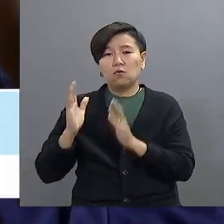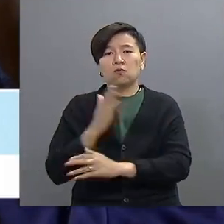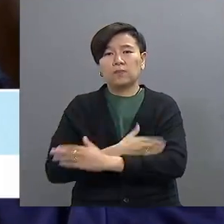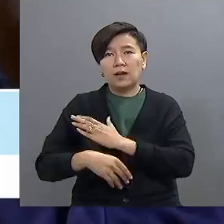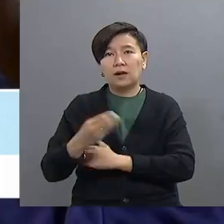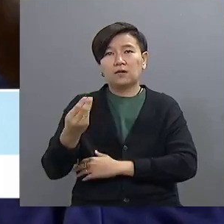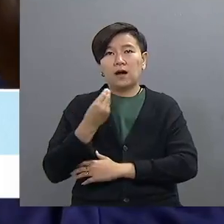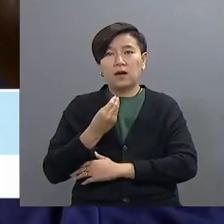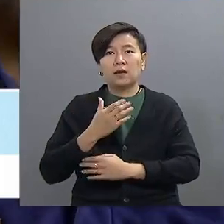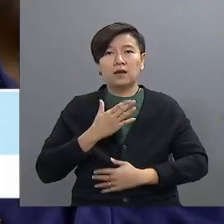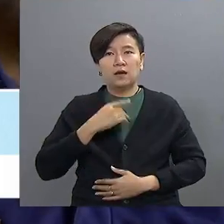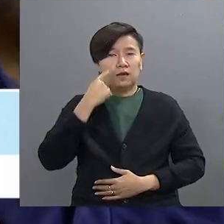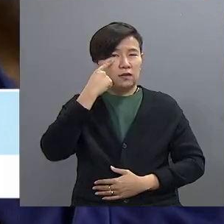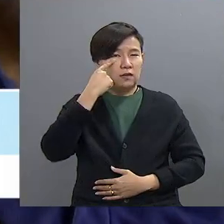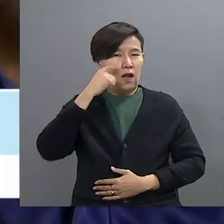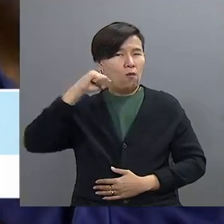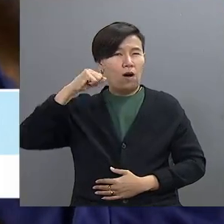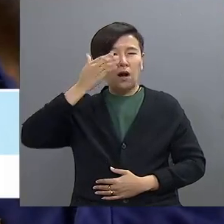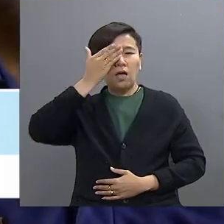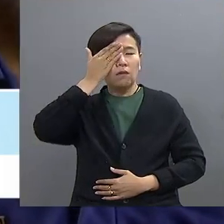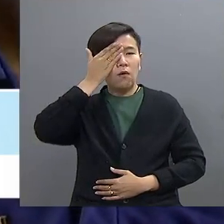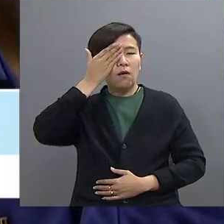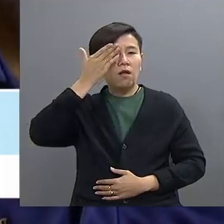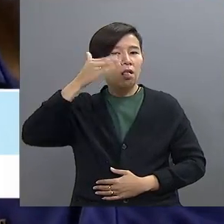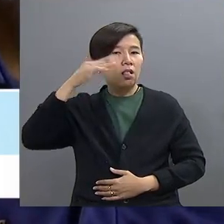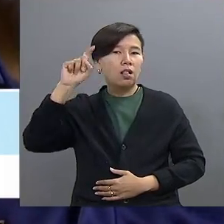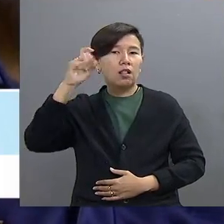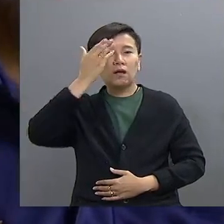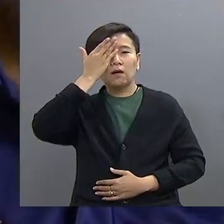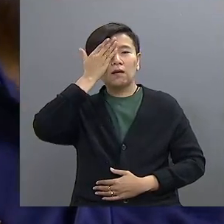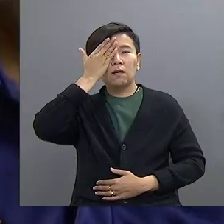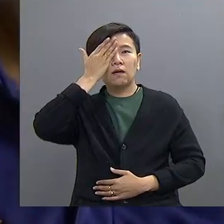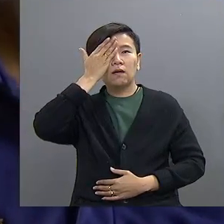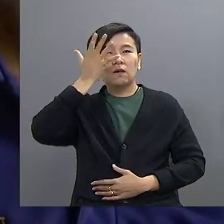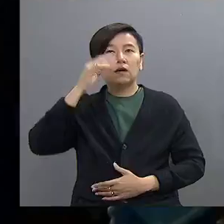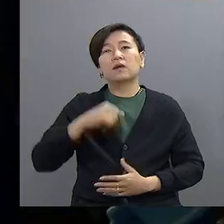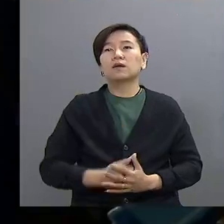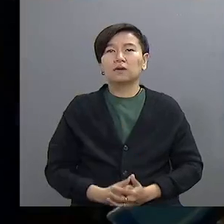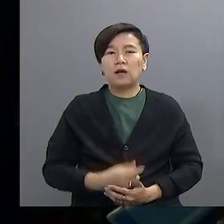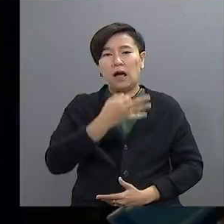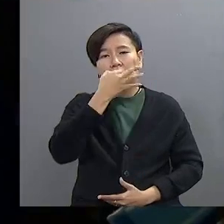ไม่เห็นเลยใช่ไหม ครับอยากมีอาชีพครับอยากมีอาชีพที่มันแน่นอนนะครับ